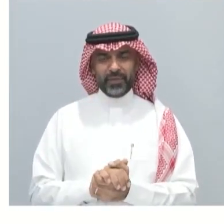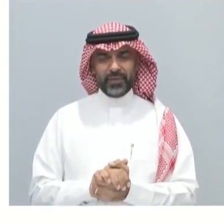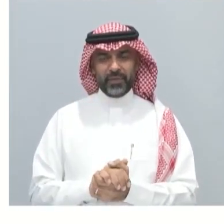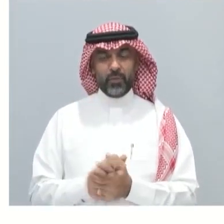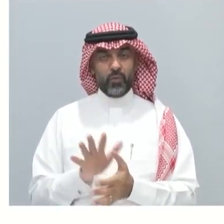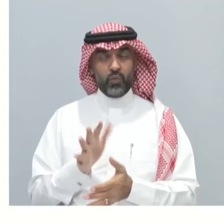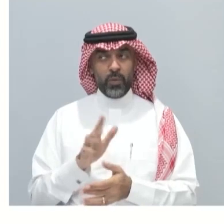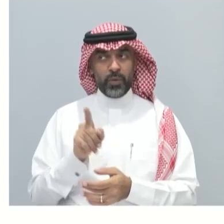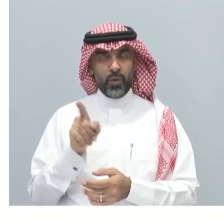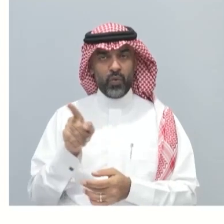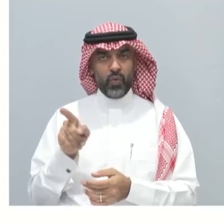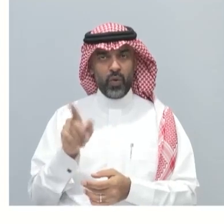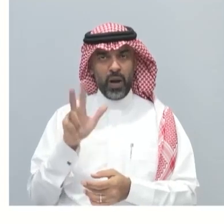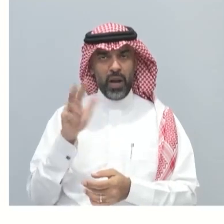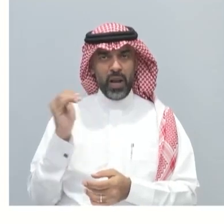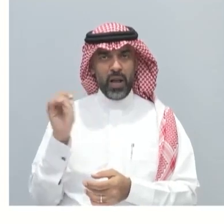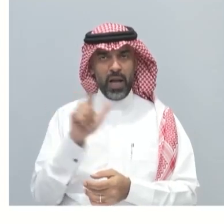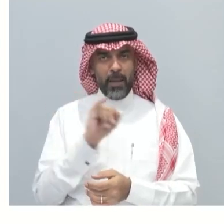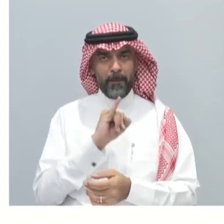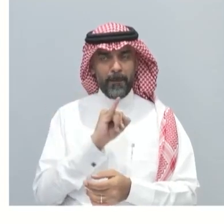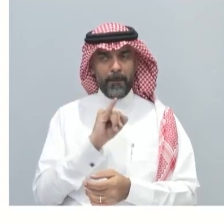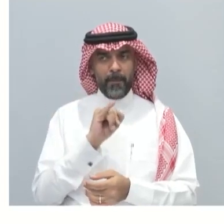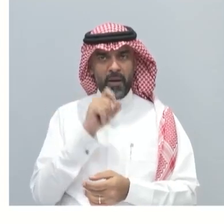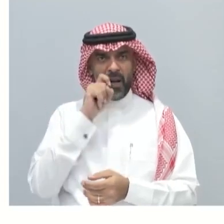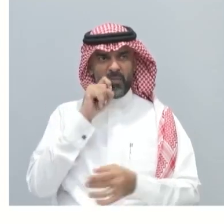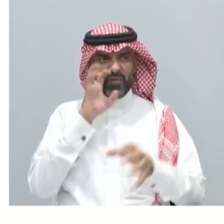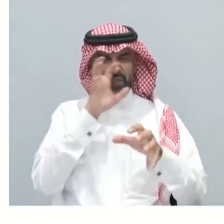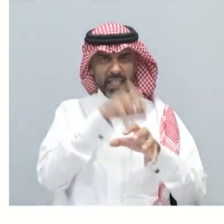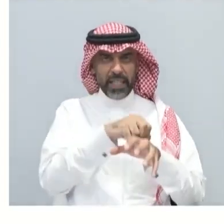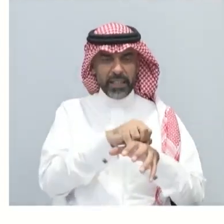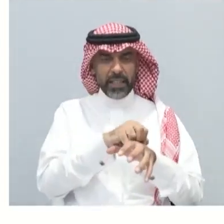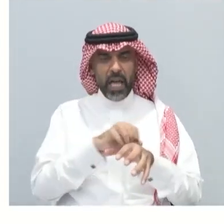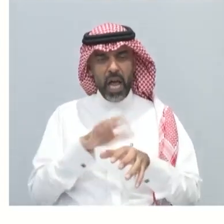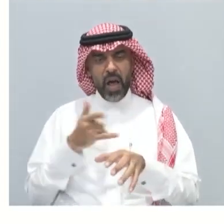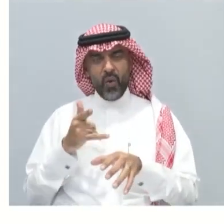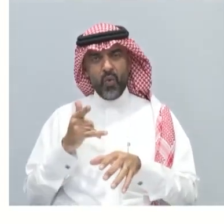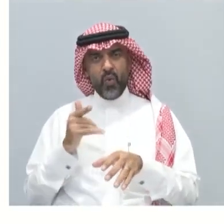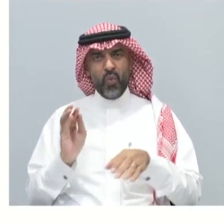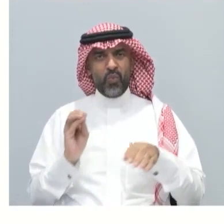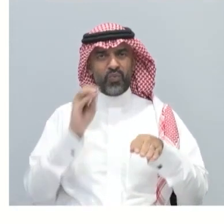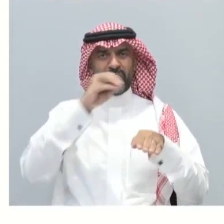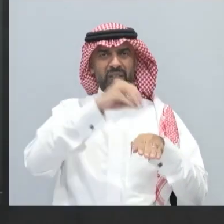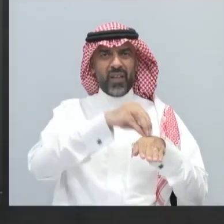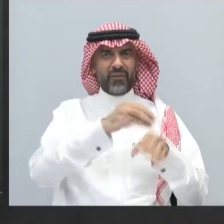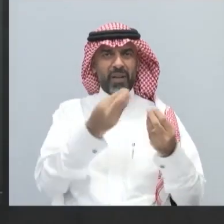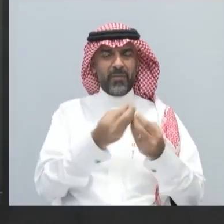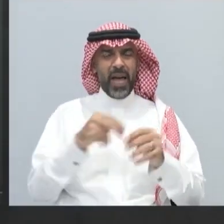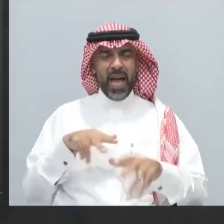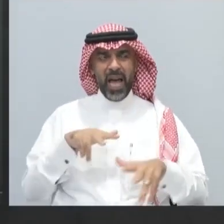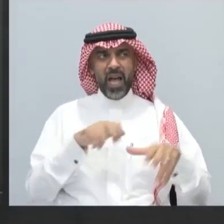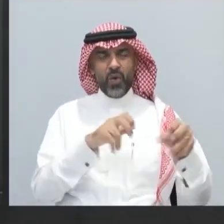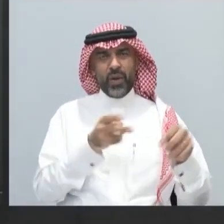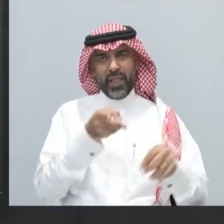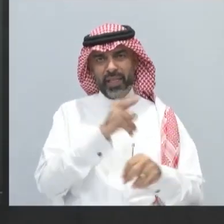يكون الحلم مفترس او متطفل على حيوانات ماذا اخرى اذا قد يكون مفترس